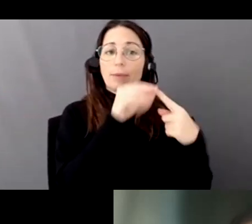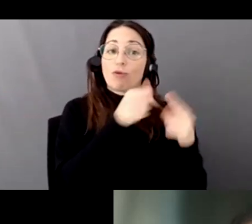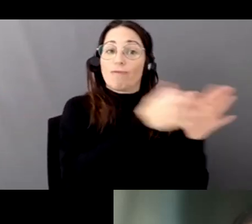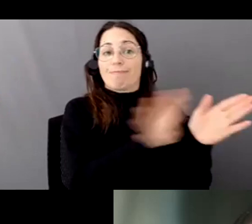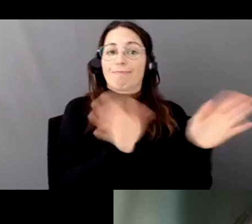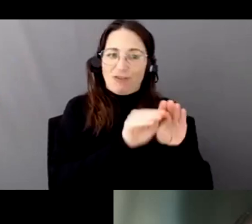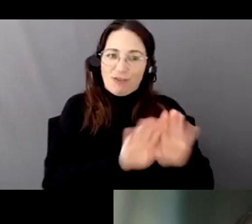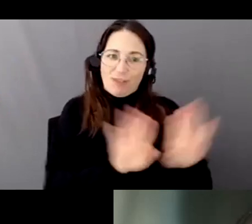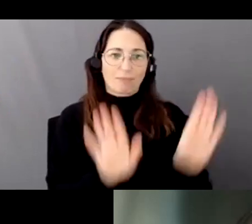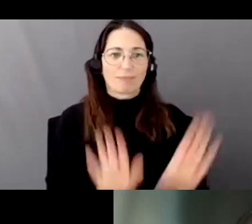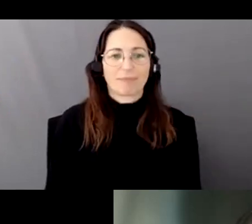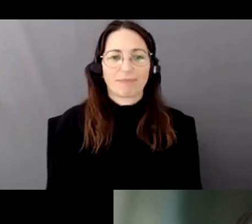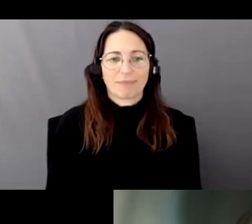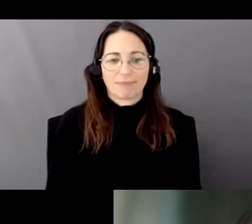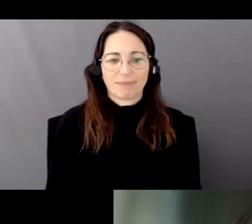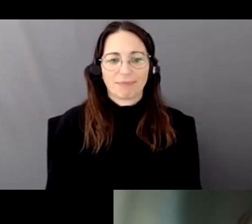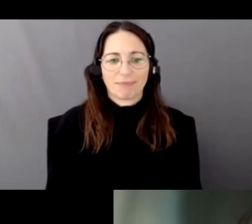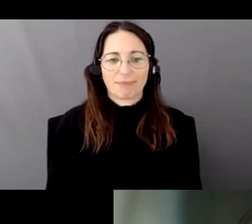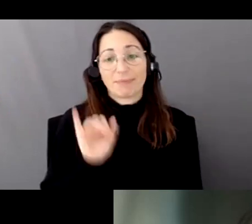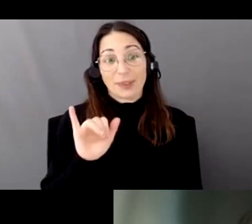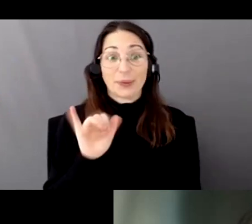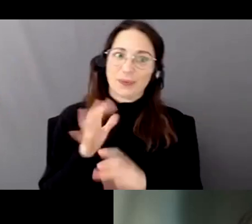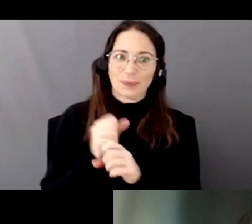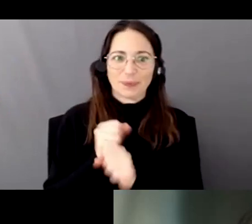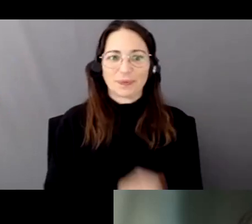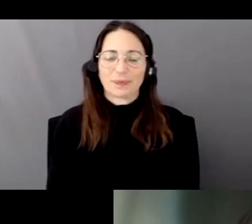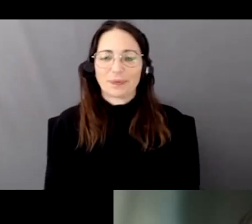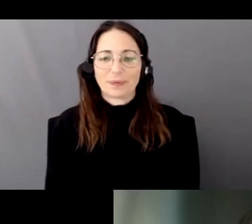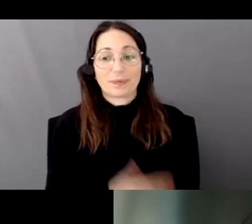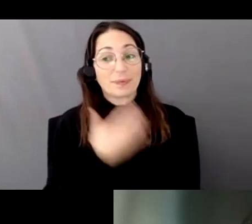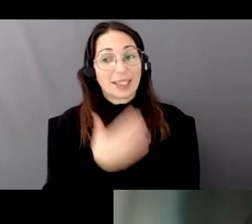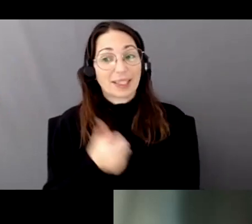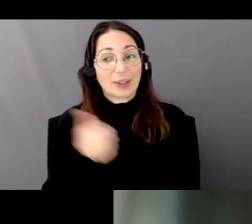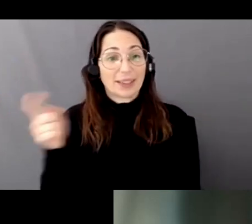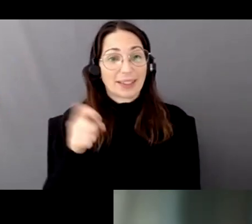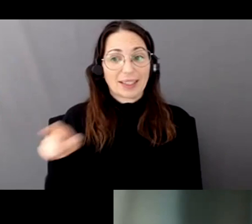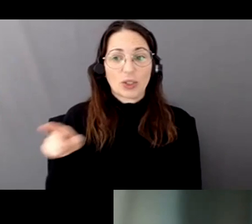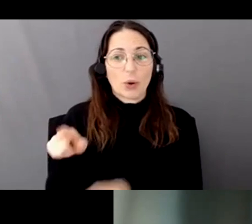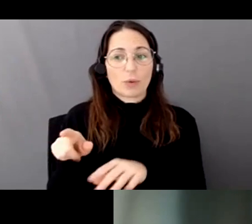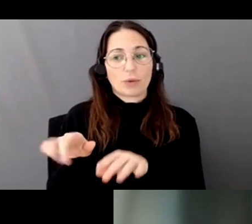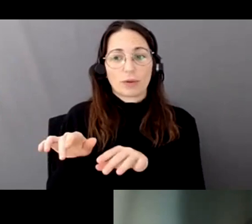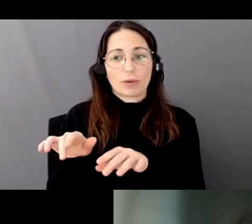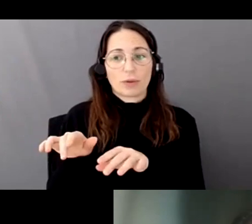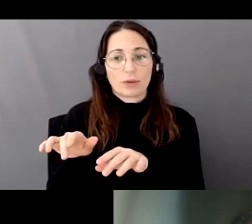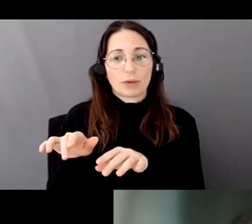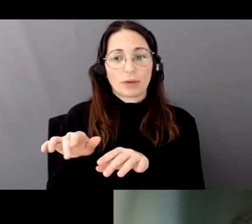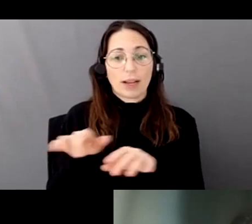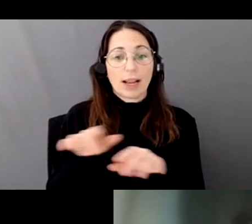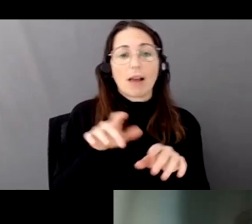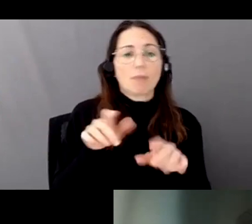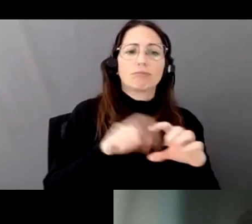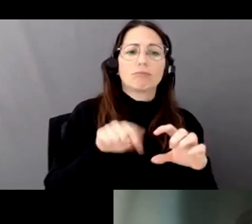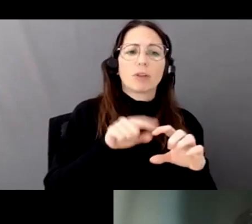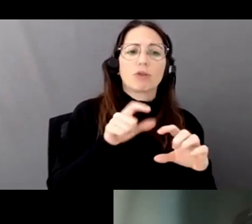vaste. Donc, c'est un peu ça. Merci. On a une question dans les questions-réponses. Ça